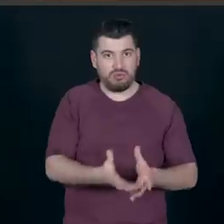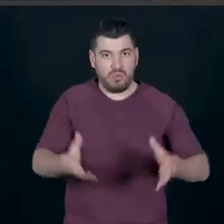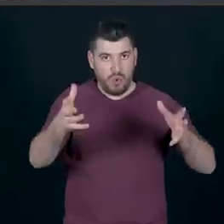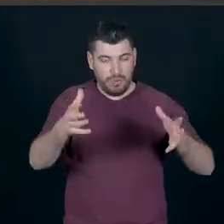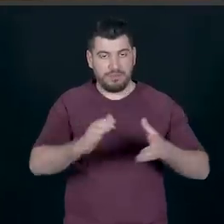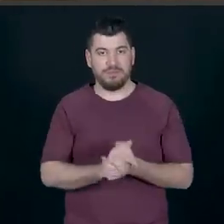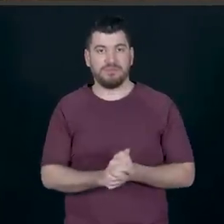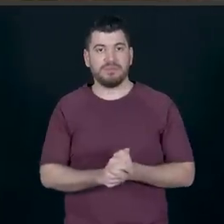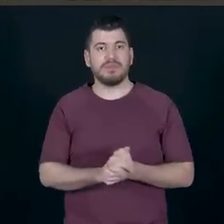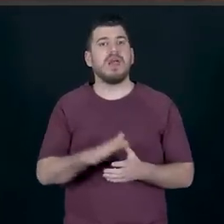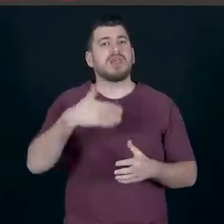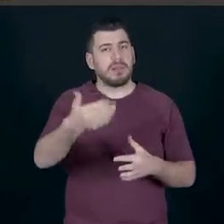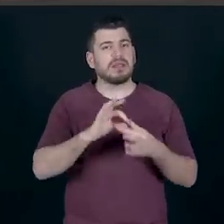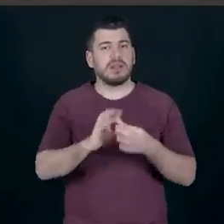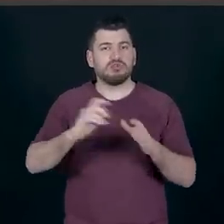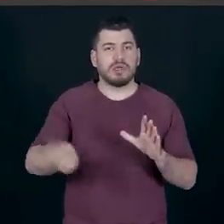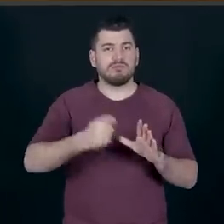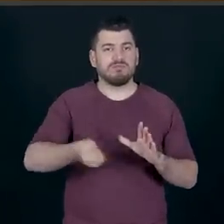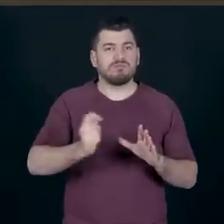Εντάξει, και θα συνεχίσω το ανακάτωμα.